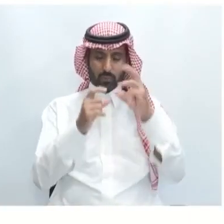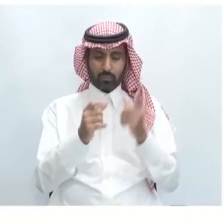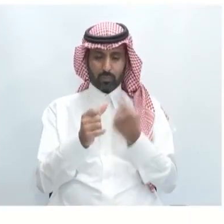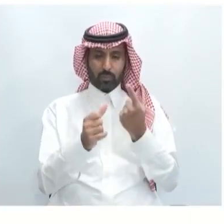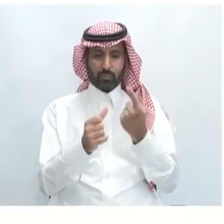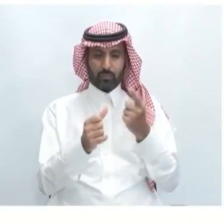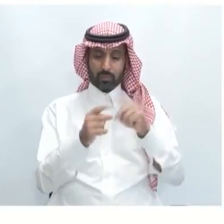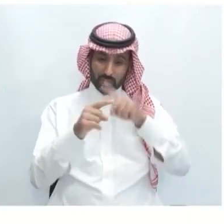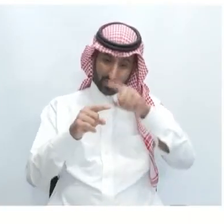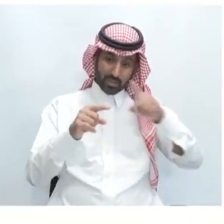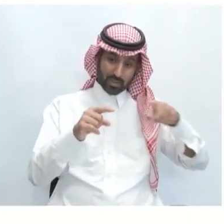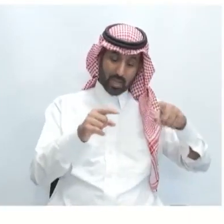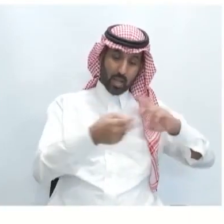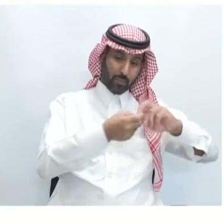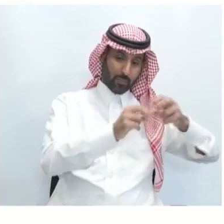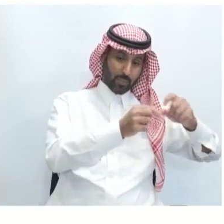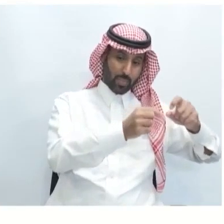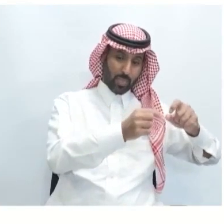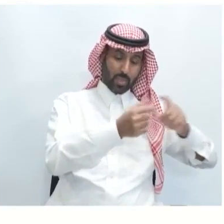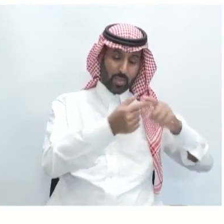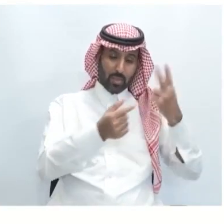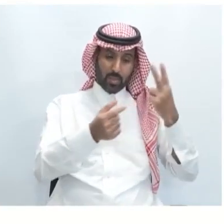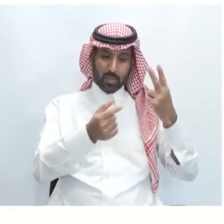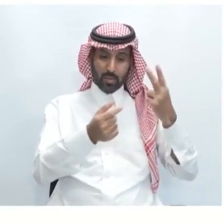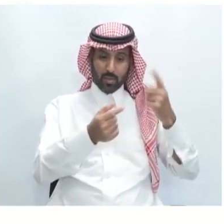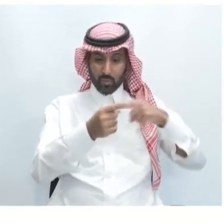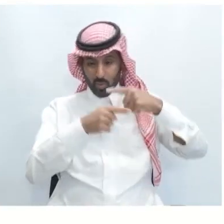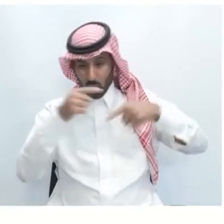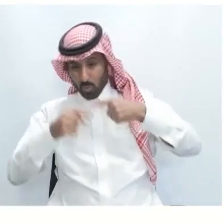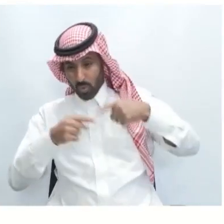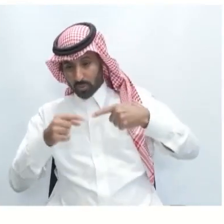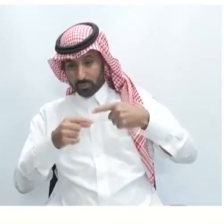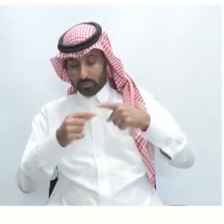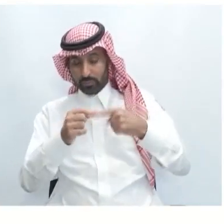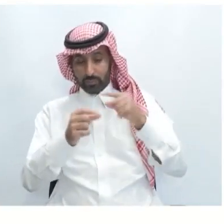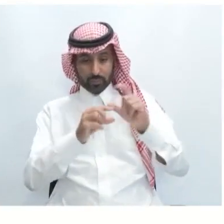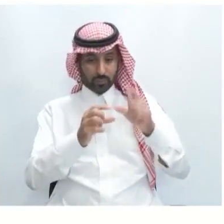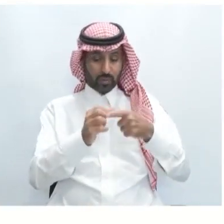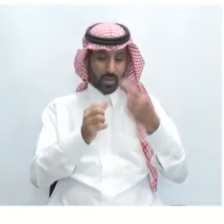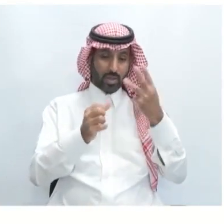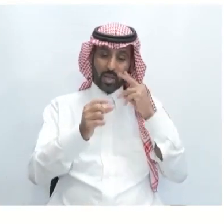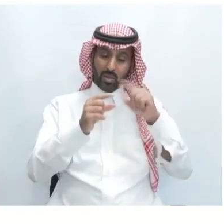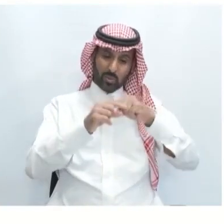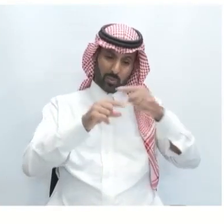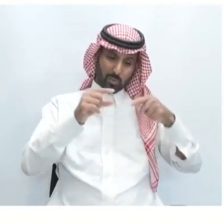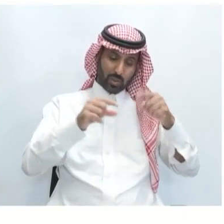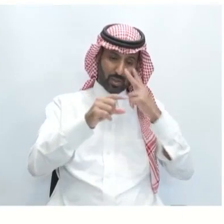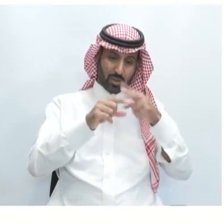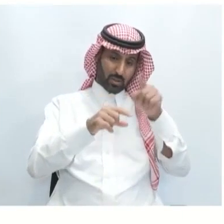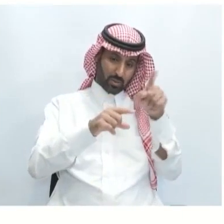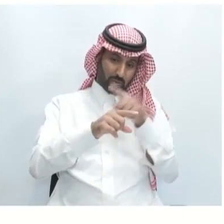الاولى سلسله احسنتم الثاني هنا لاحظ شكل مطوي الثالث شكل حلزوني الان